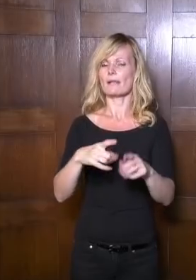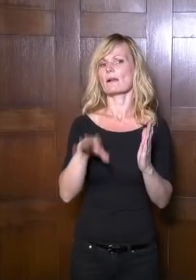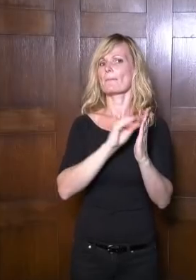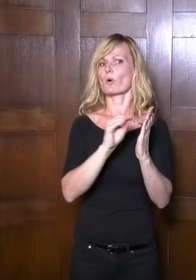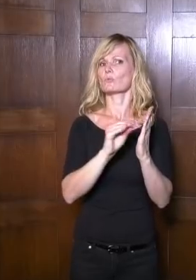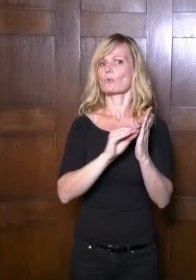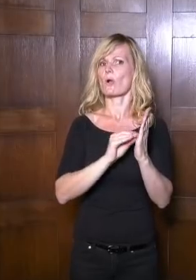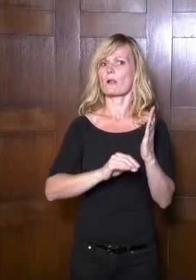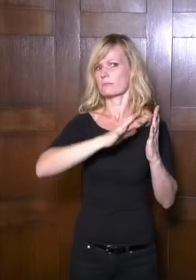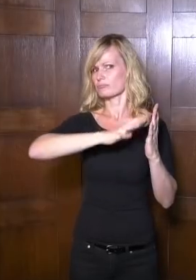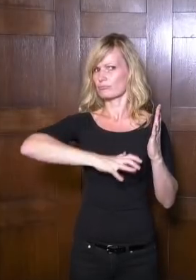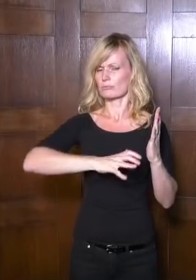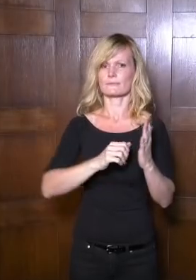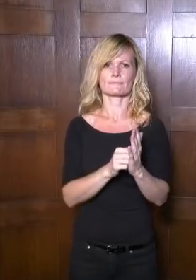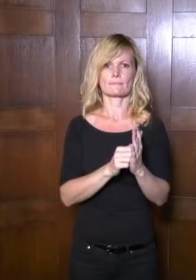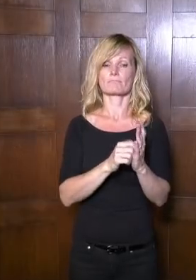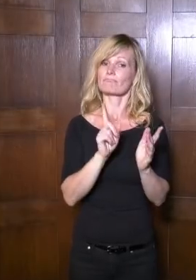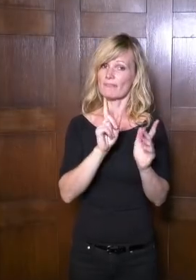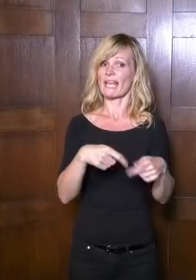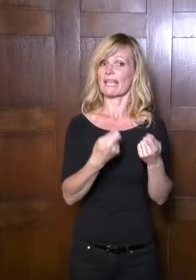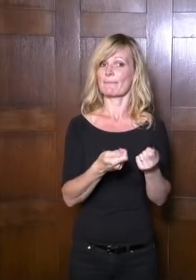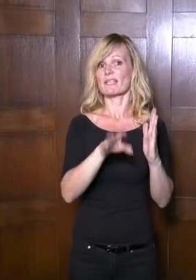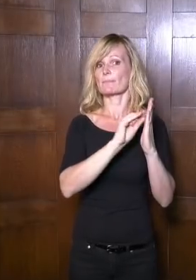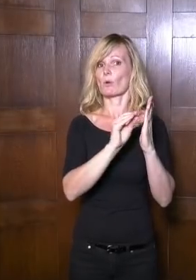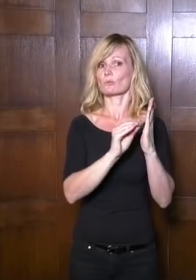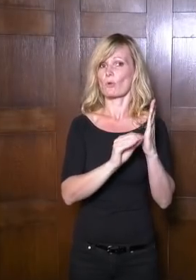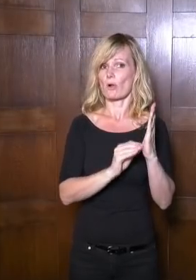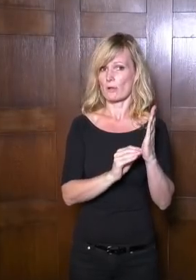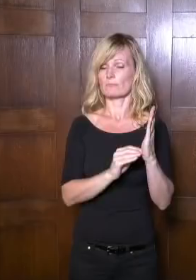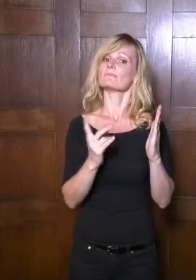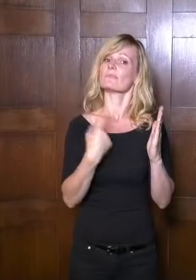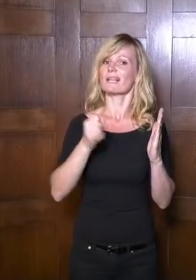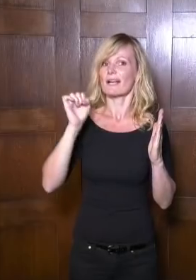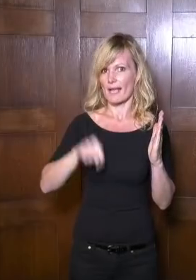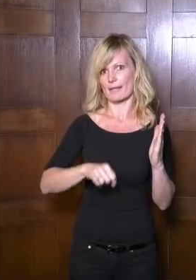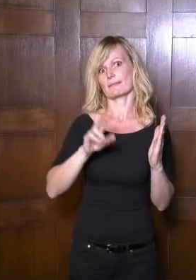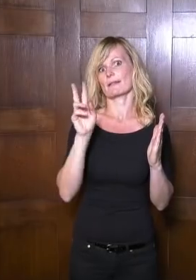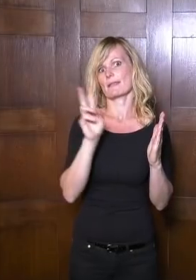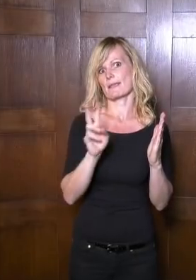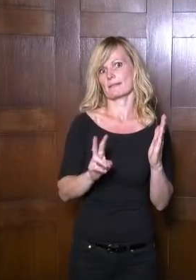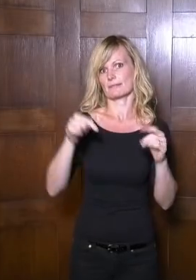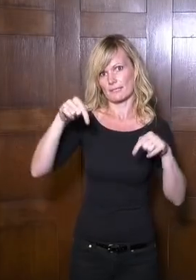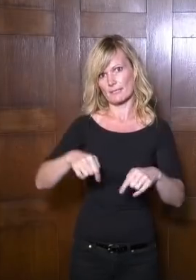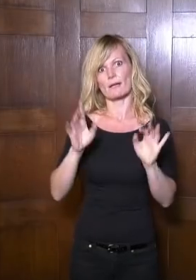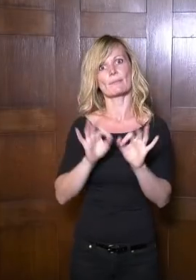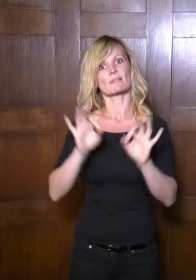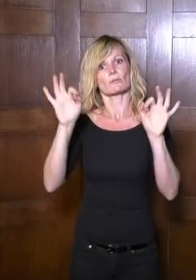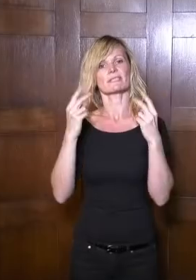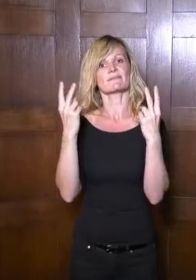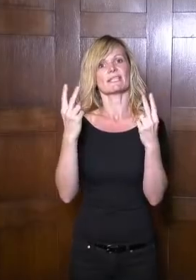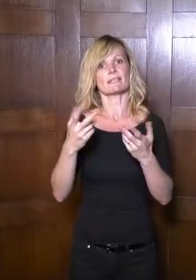Protokoll angefertigt, ein Ergebnisprotokoll, in dem wir dann auch nachlesen können, die Dinge, die sich hier als besonders